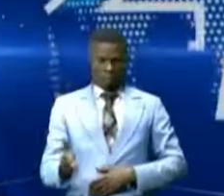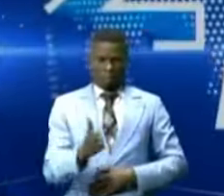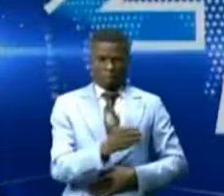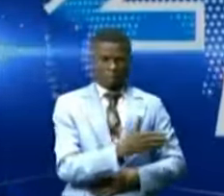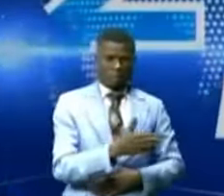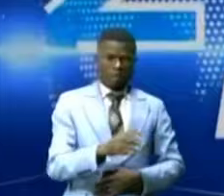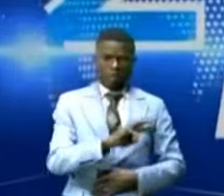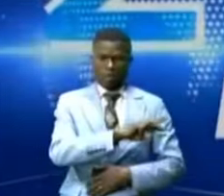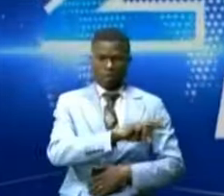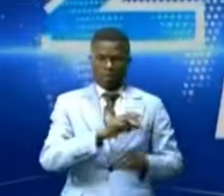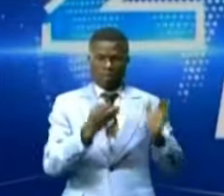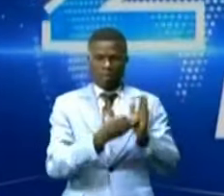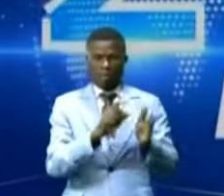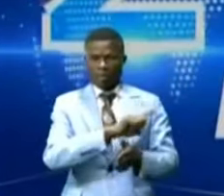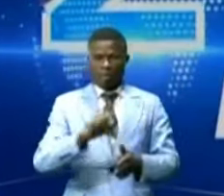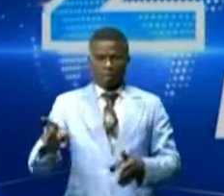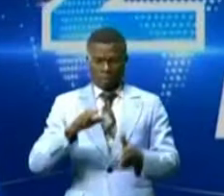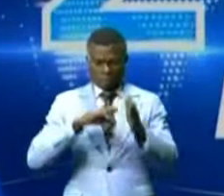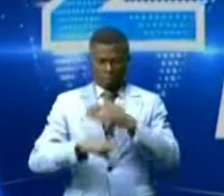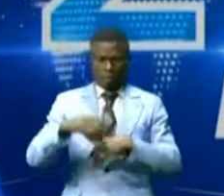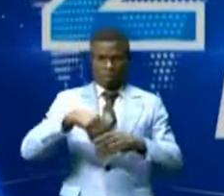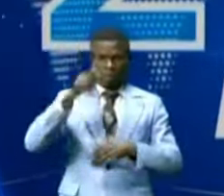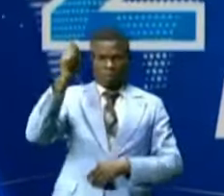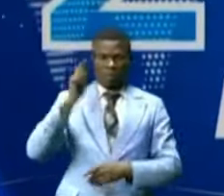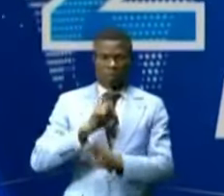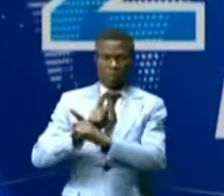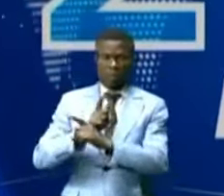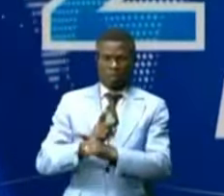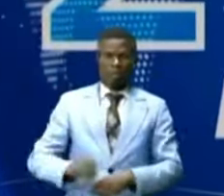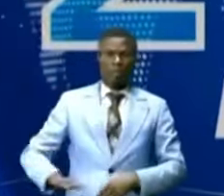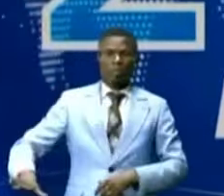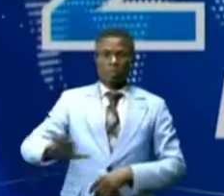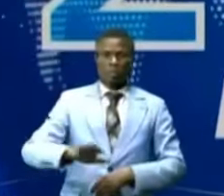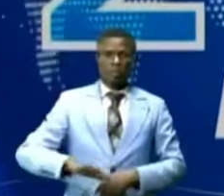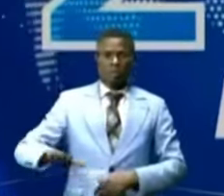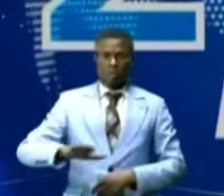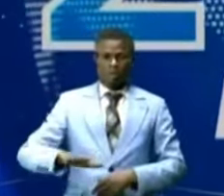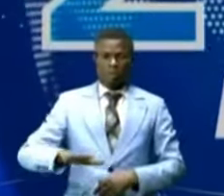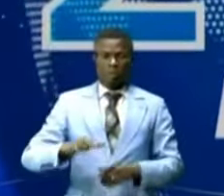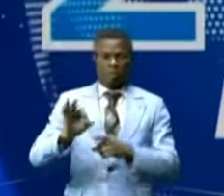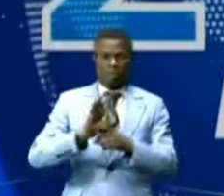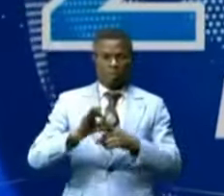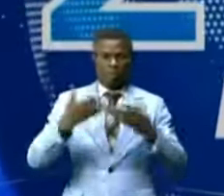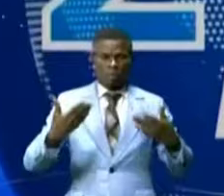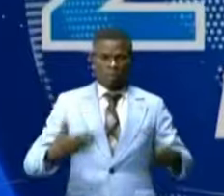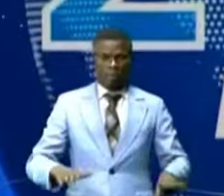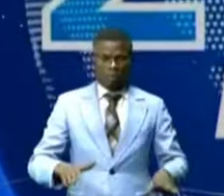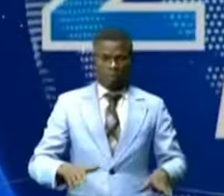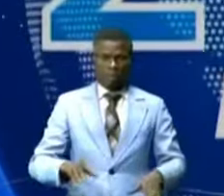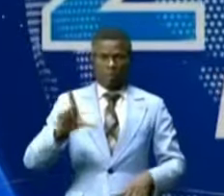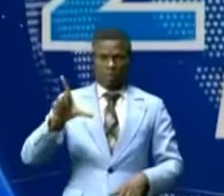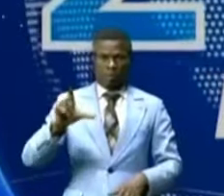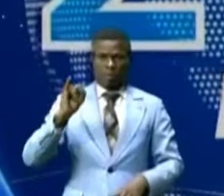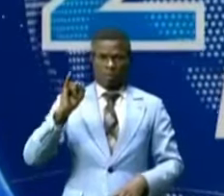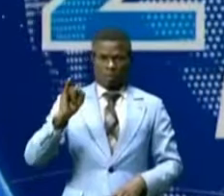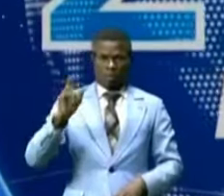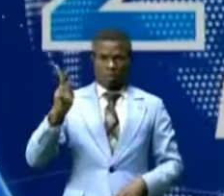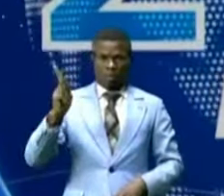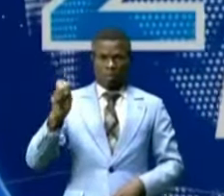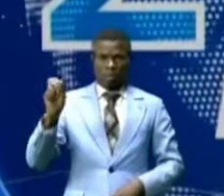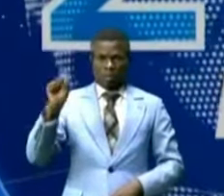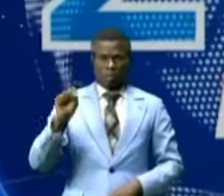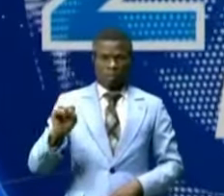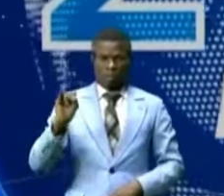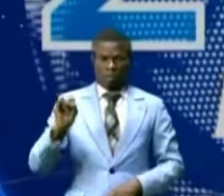Plus de 7000 recrues de l'armée prêtes à défendre le territoire national ont fini la formation à Likasi au centre d'instruction